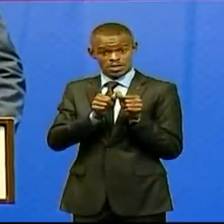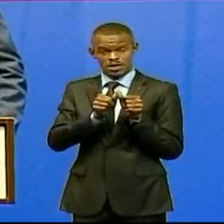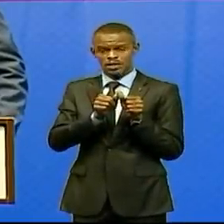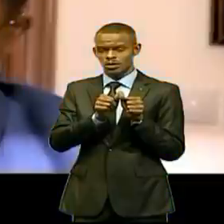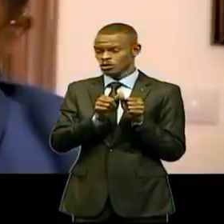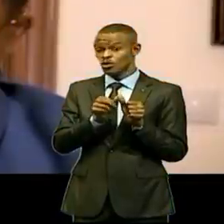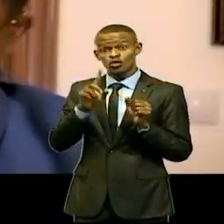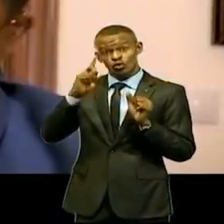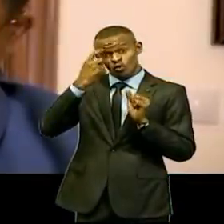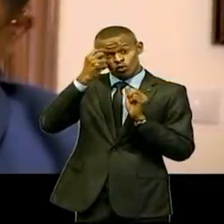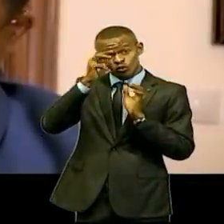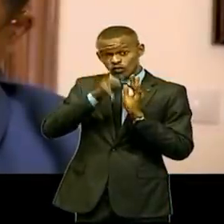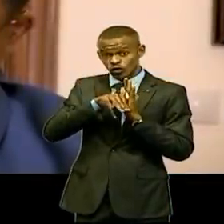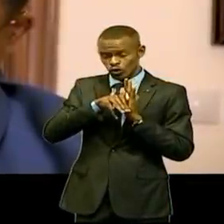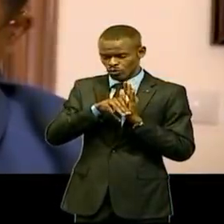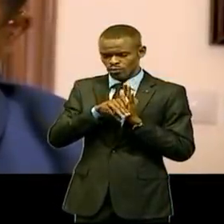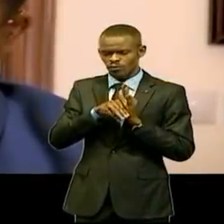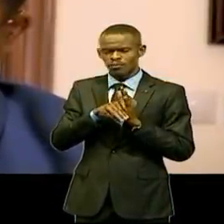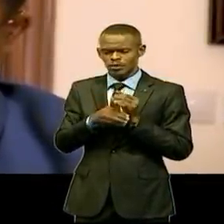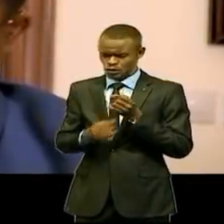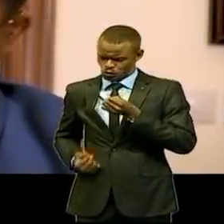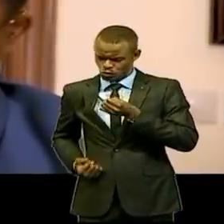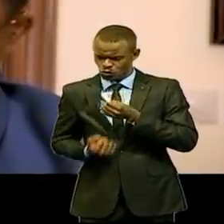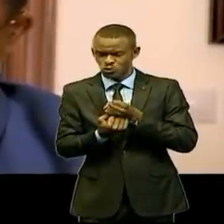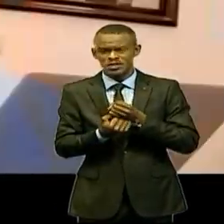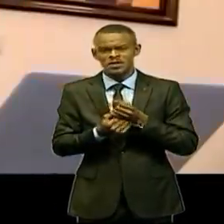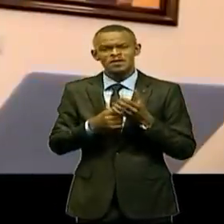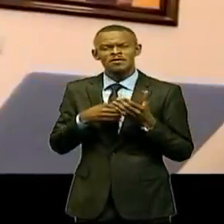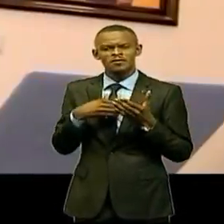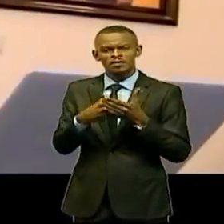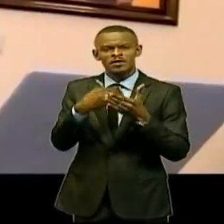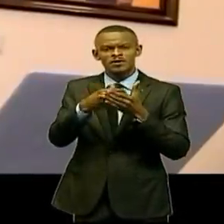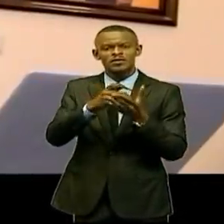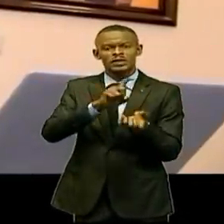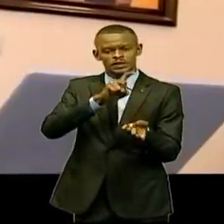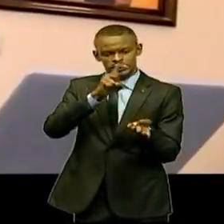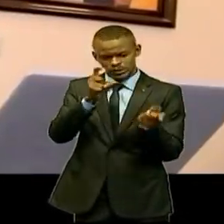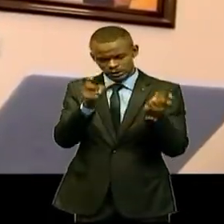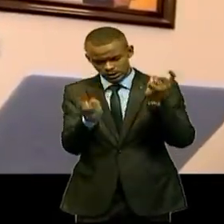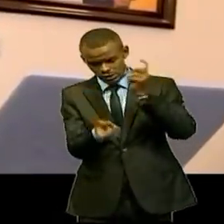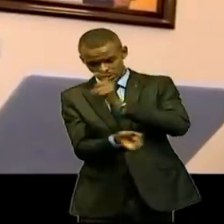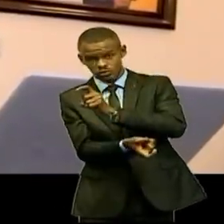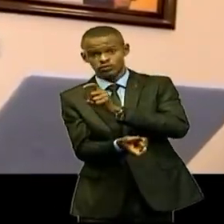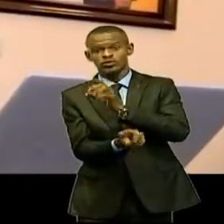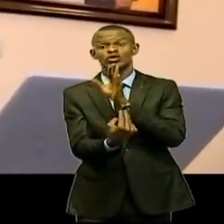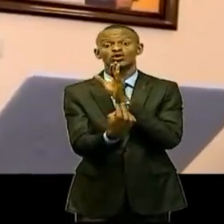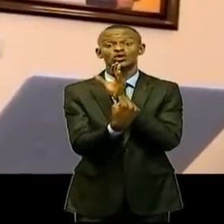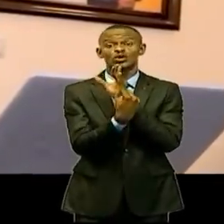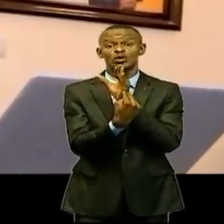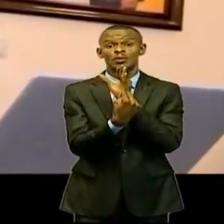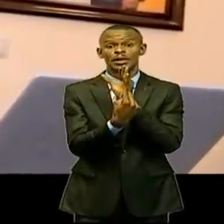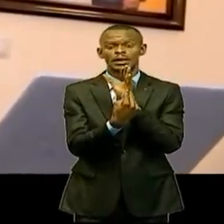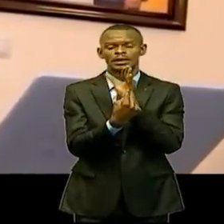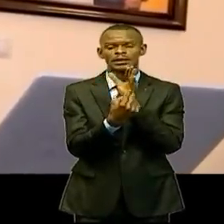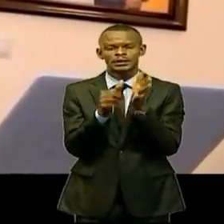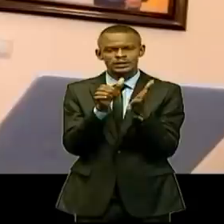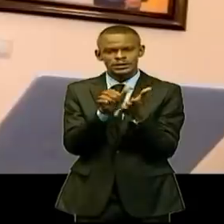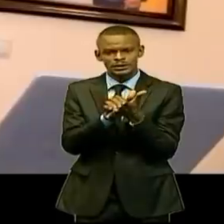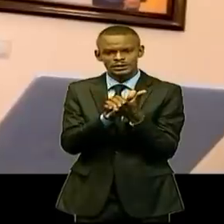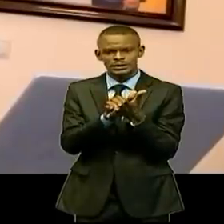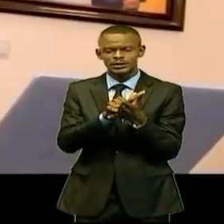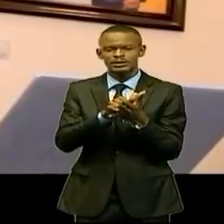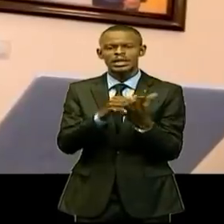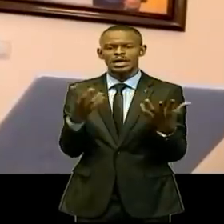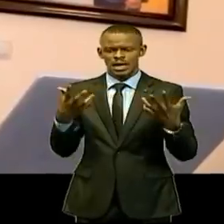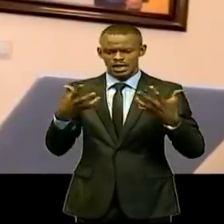d'accélérateur à la transformation numérique dans laquelle il a engagé le pays à travers le plan national du numérique